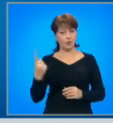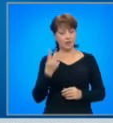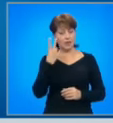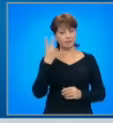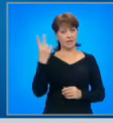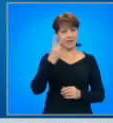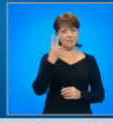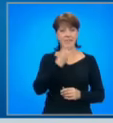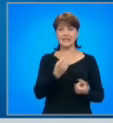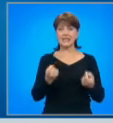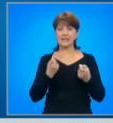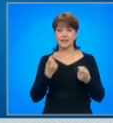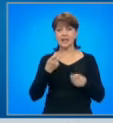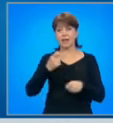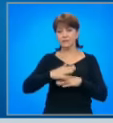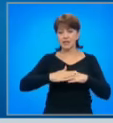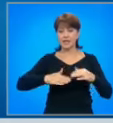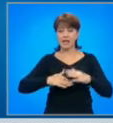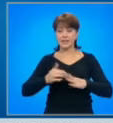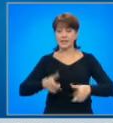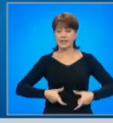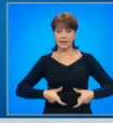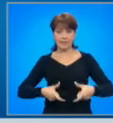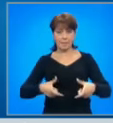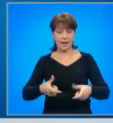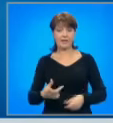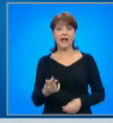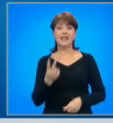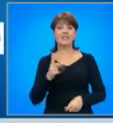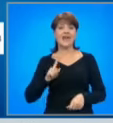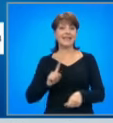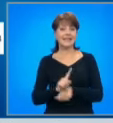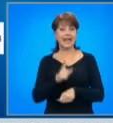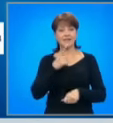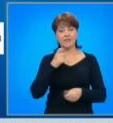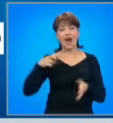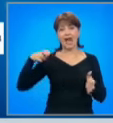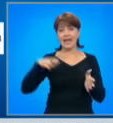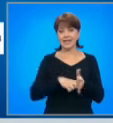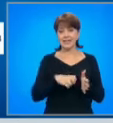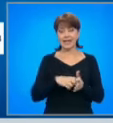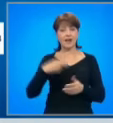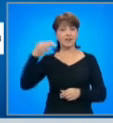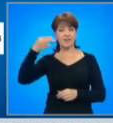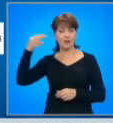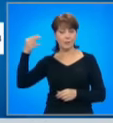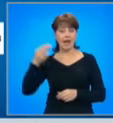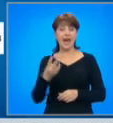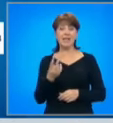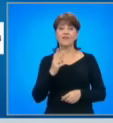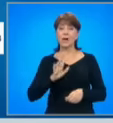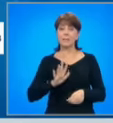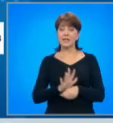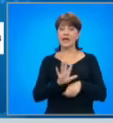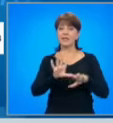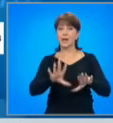споразумение с Гърция за изграждане на тръбата. През 2011 година е регистрирана компанията оператор. През 2015 е приета